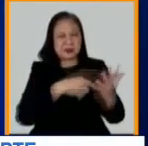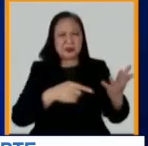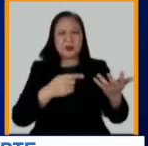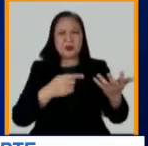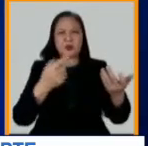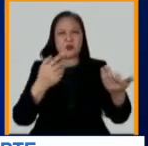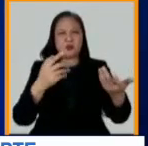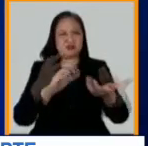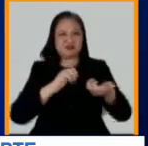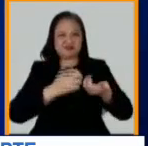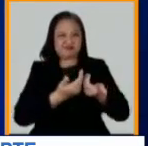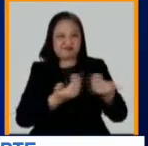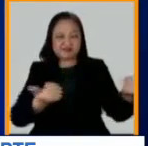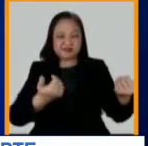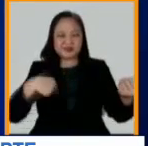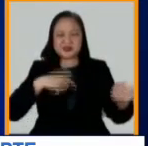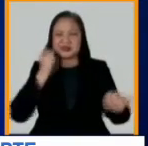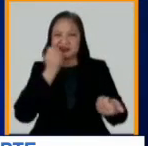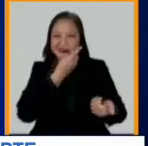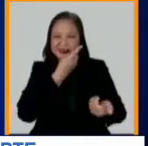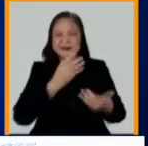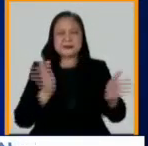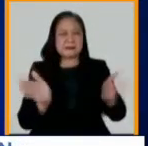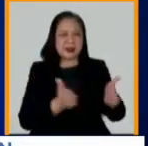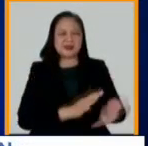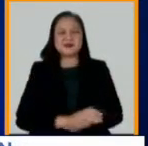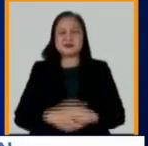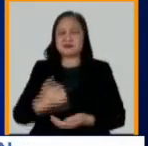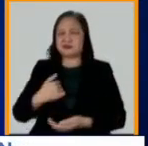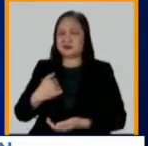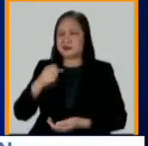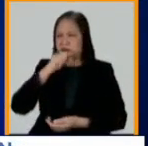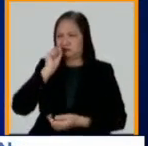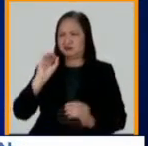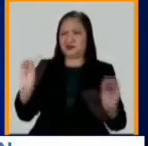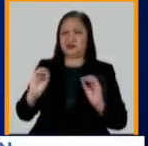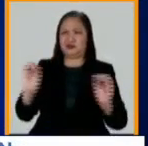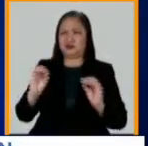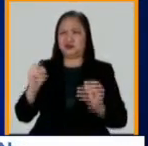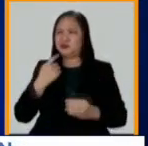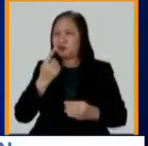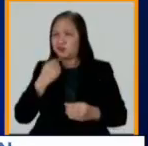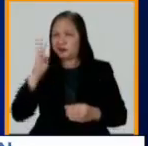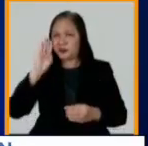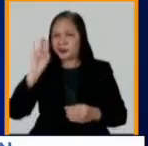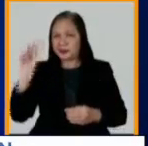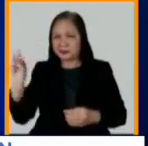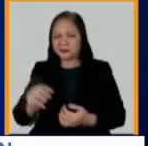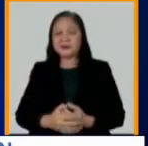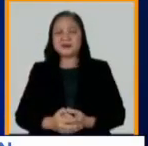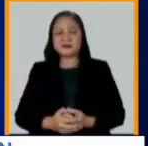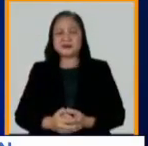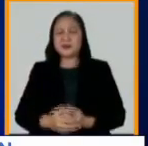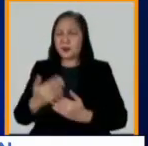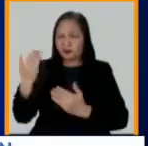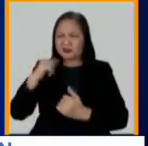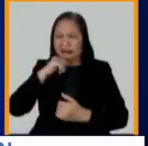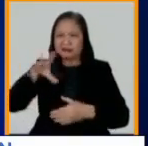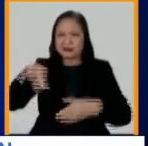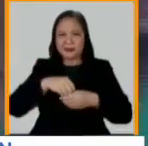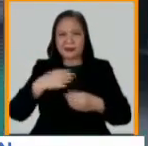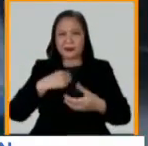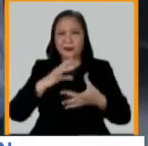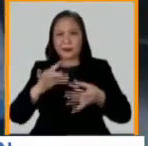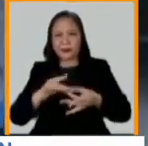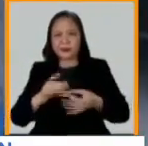Sabi ni Soto, wala raw siyang ideya sa mga sinasabi ni Marcos. Sana raw ay huwag na siyang idamay sa mga ganitong uri ng